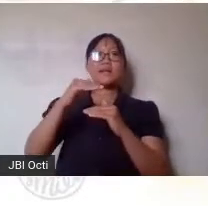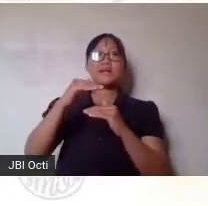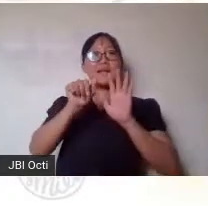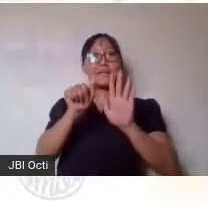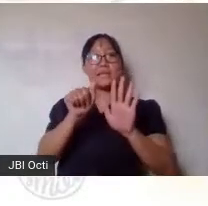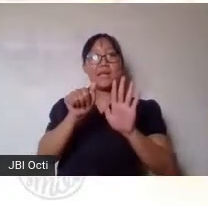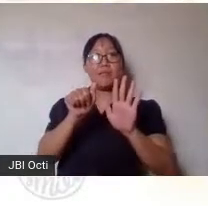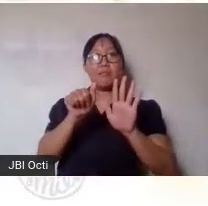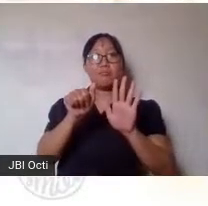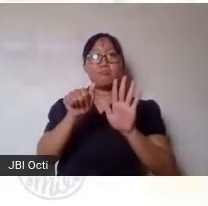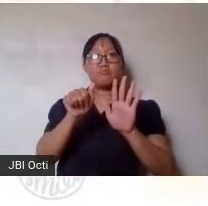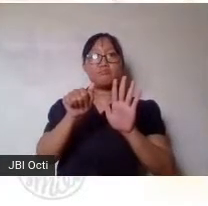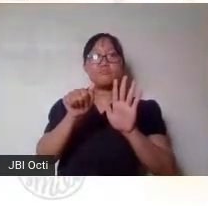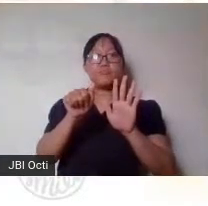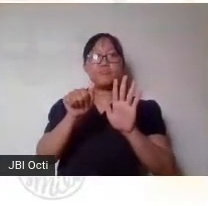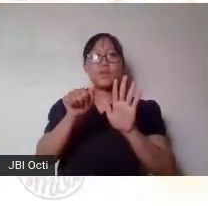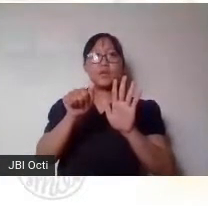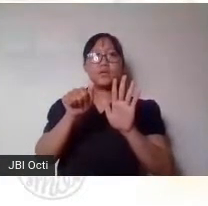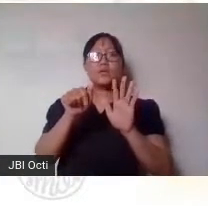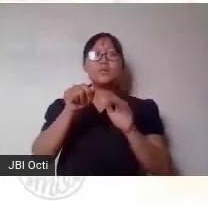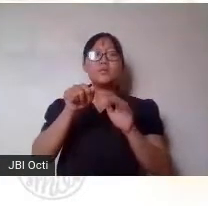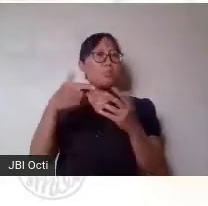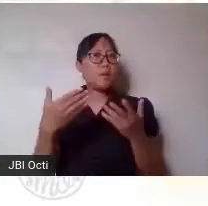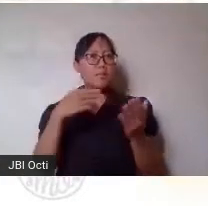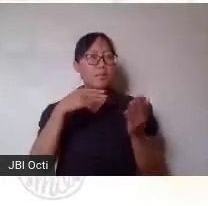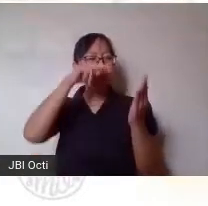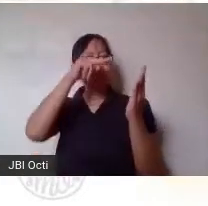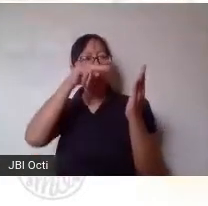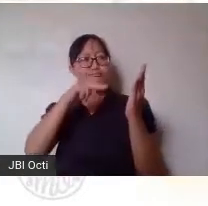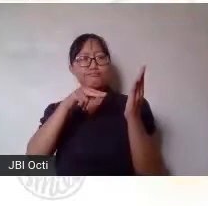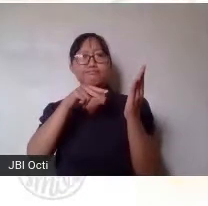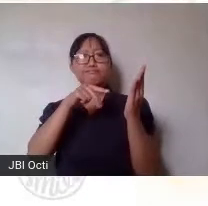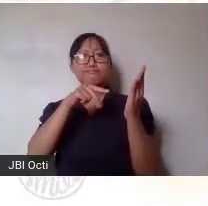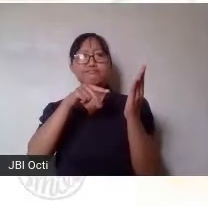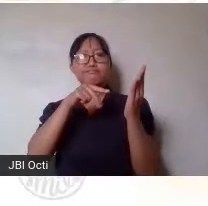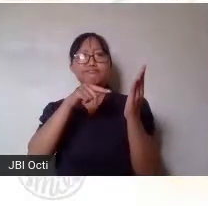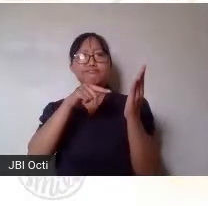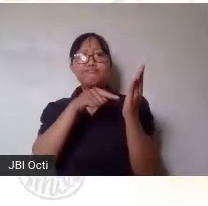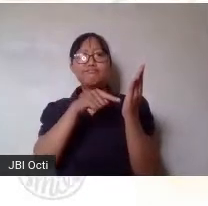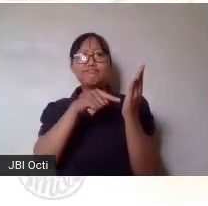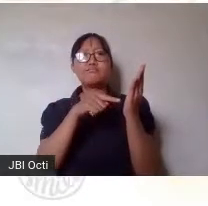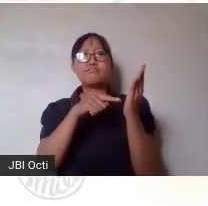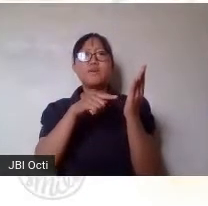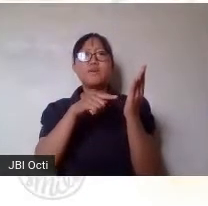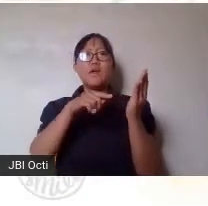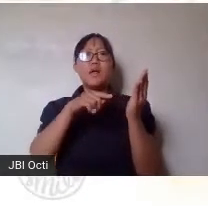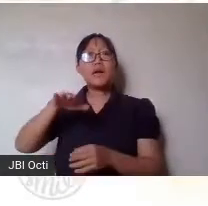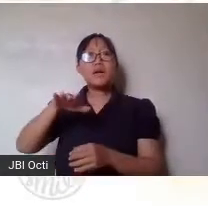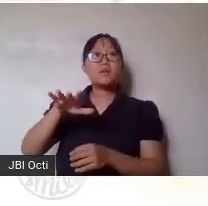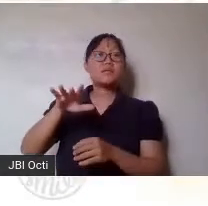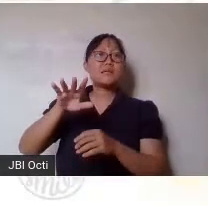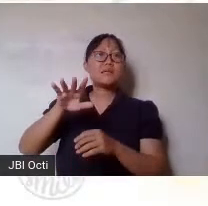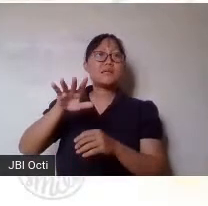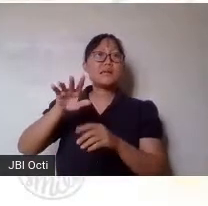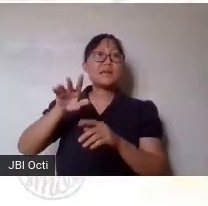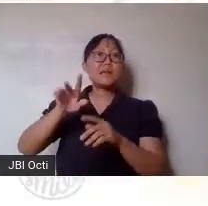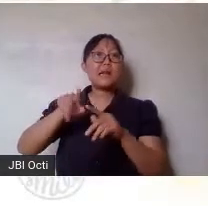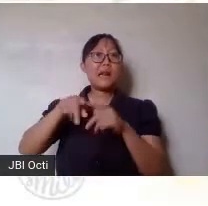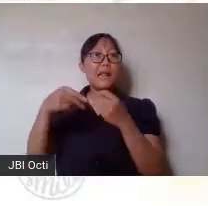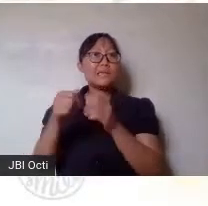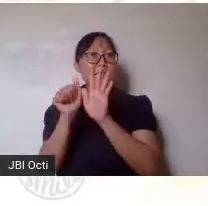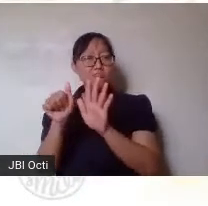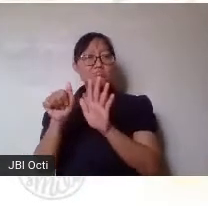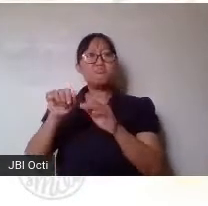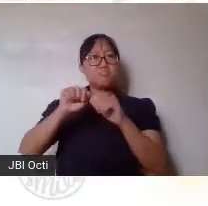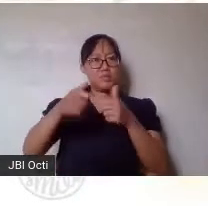Nah, untuk membacanya, anak-anak ini memang akan bisa, menulisnya juga akan bisa, tetapi kalau